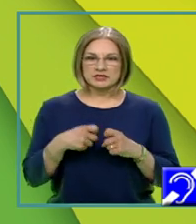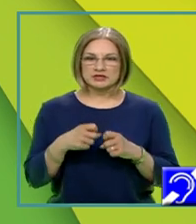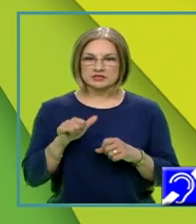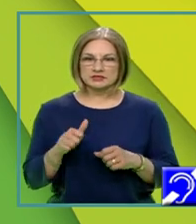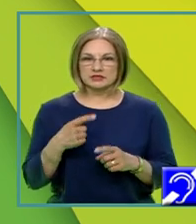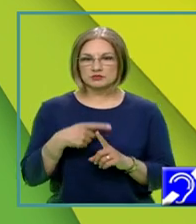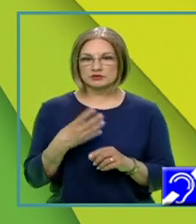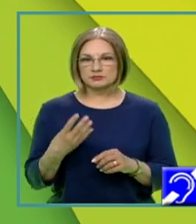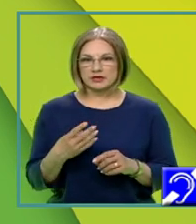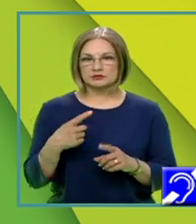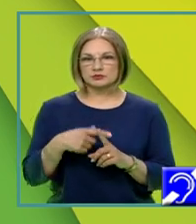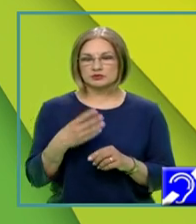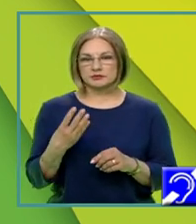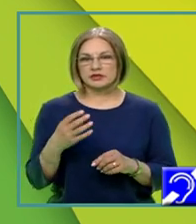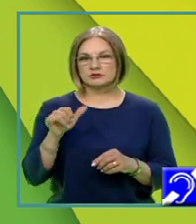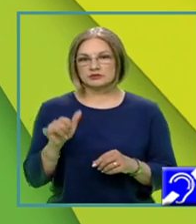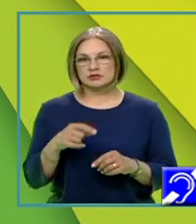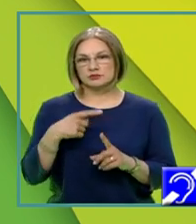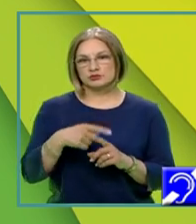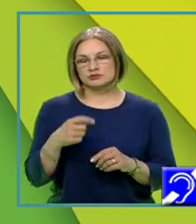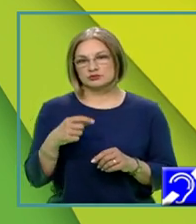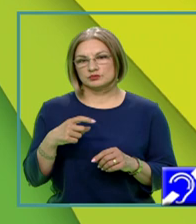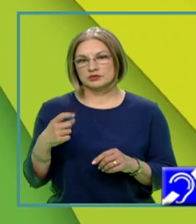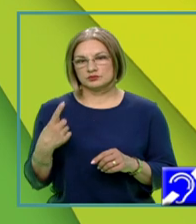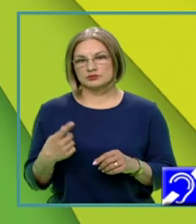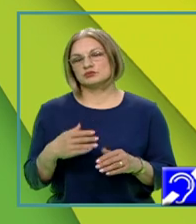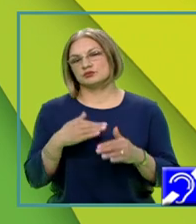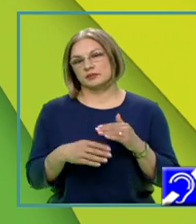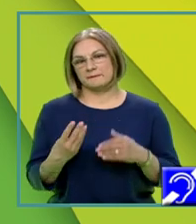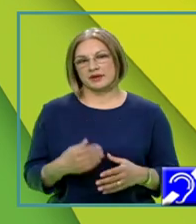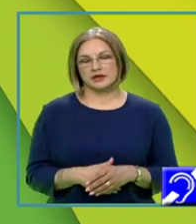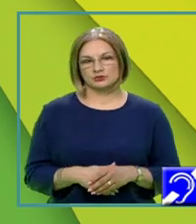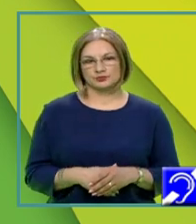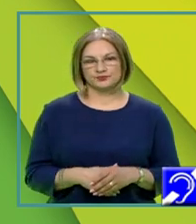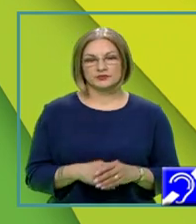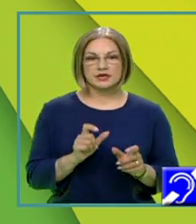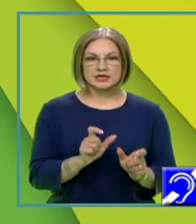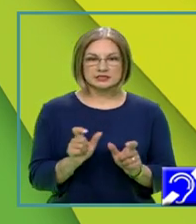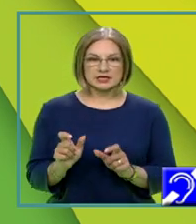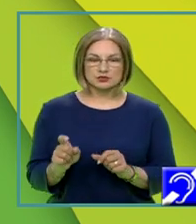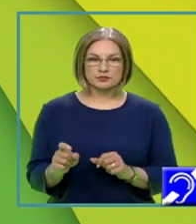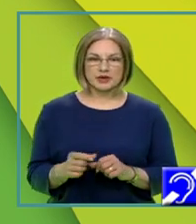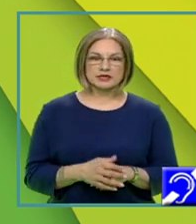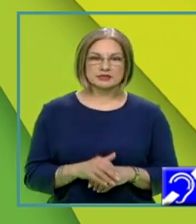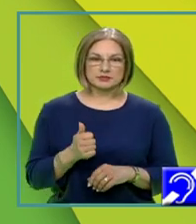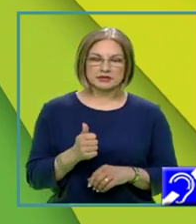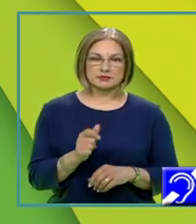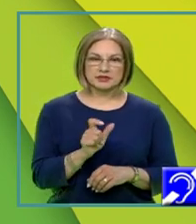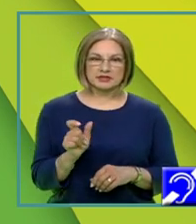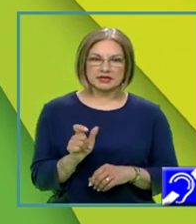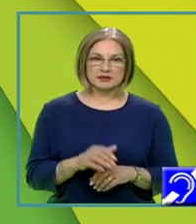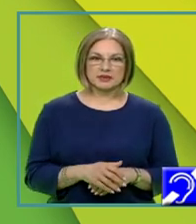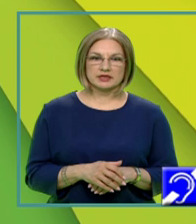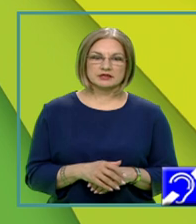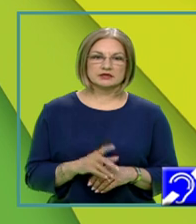plus 4x plus 4x plus 1 minus 1 totul pe 4 vom grupa termenii de la numărător fi mai doi termeni prima